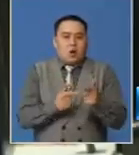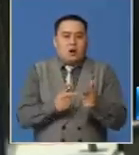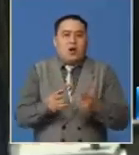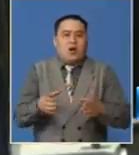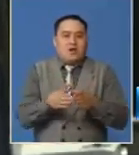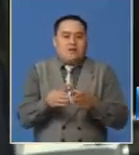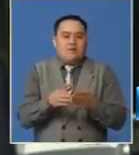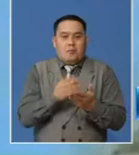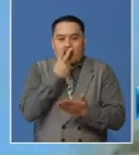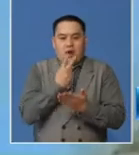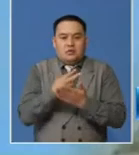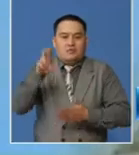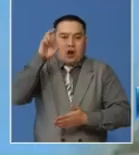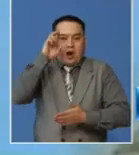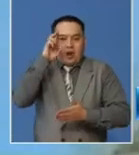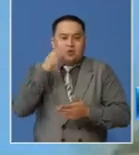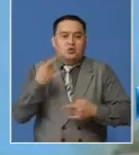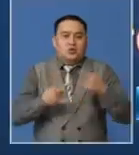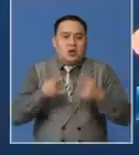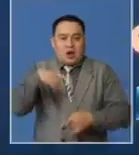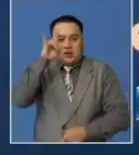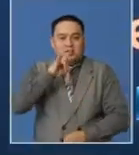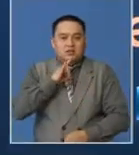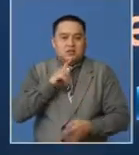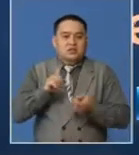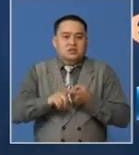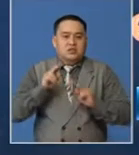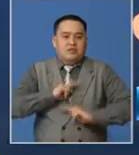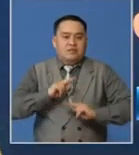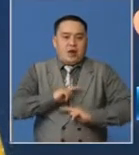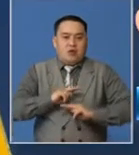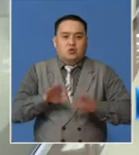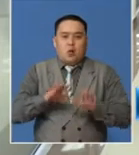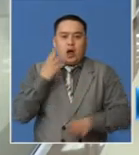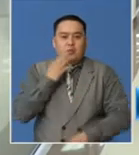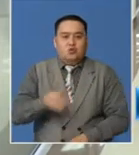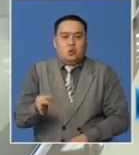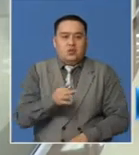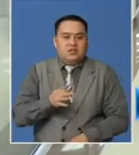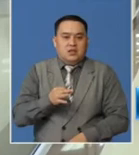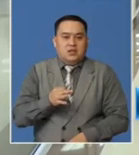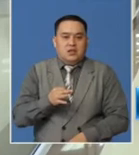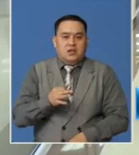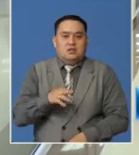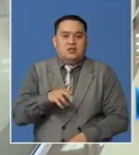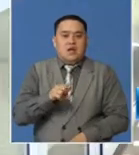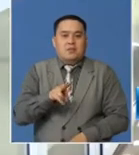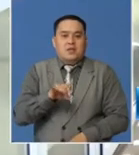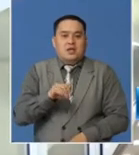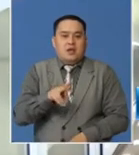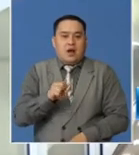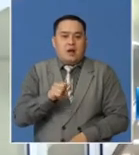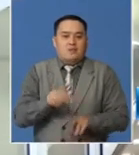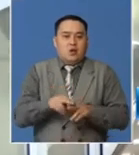коллективом, транслировались по государственному телеканалу «Казахстан» всего час в неделю и только на Алматинскую область. Забира Сайдильдина – одна из тех,